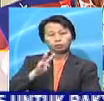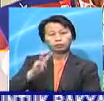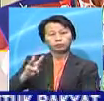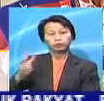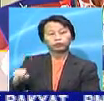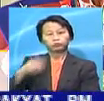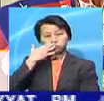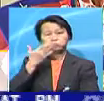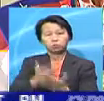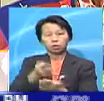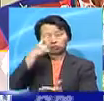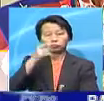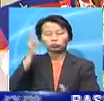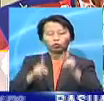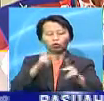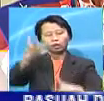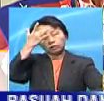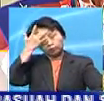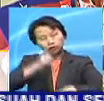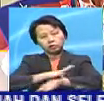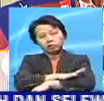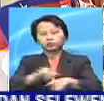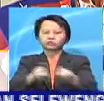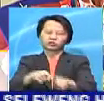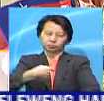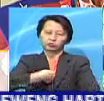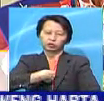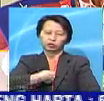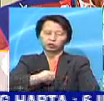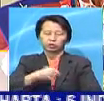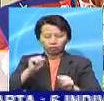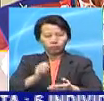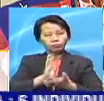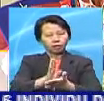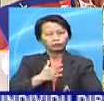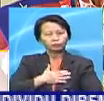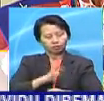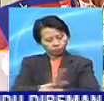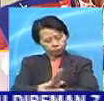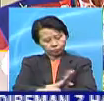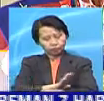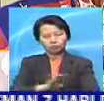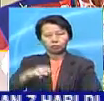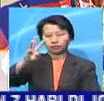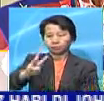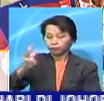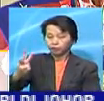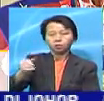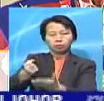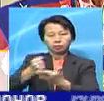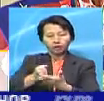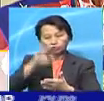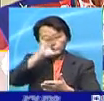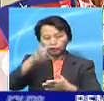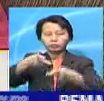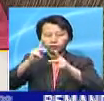sesuai sekali terutamanya untuk bekas pesakit kanser seperti saya. Selain daripada membantu perniagaan, terdapat juga dalam portal ini juga membantu mereka yang mencari